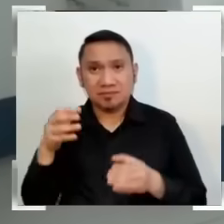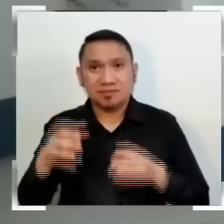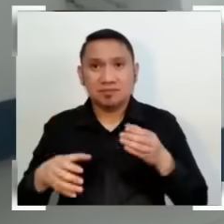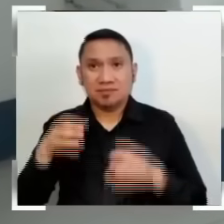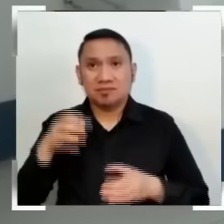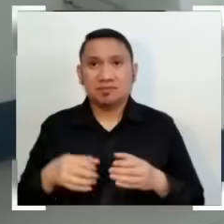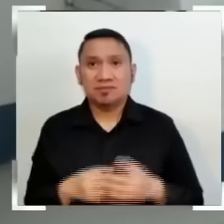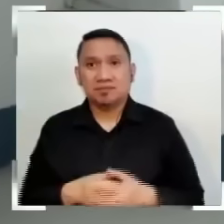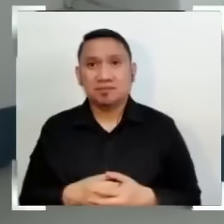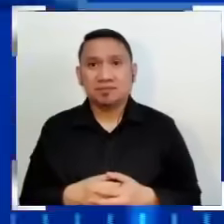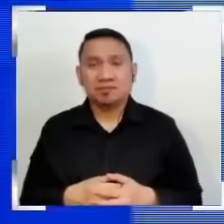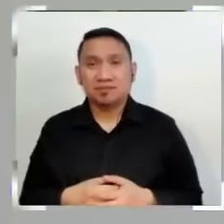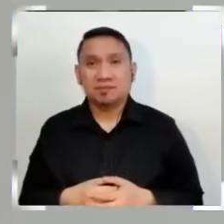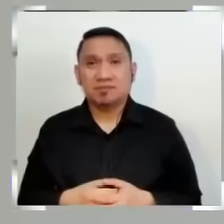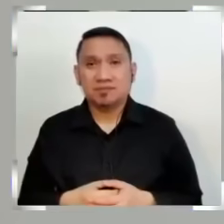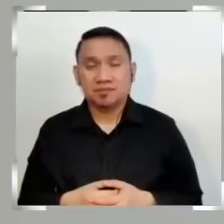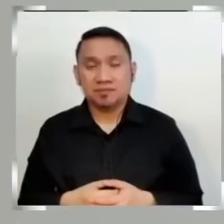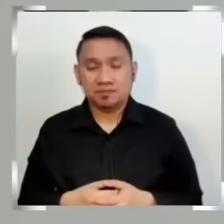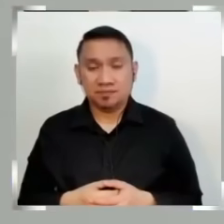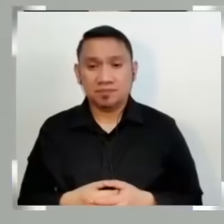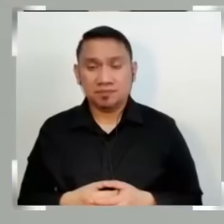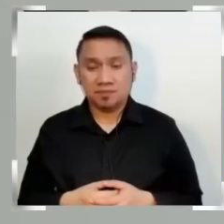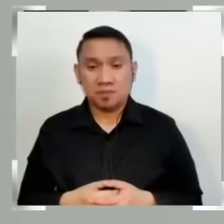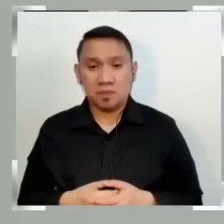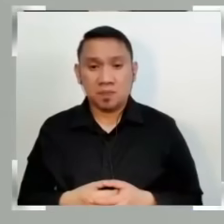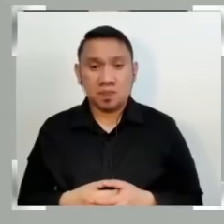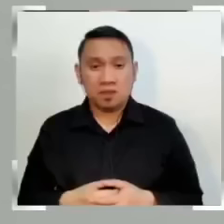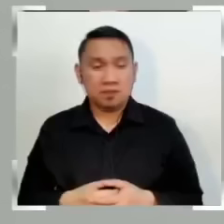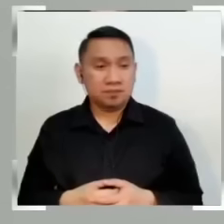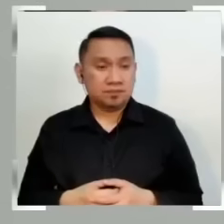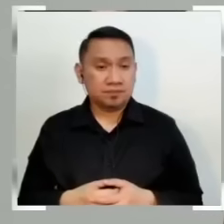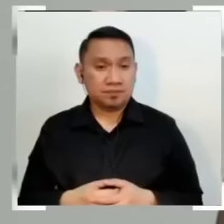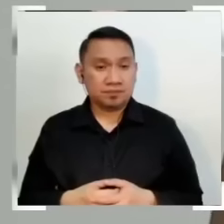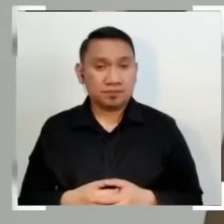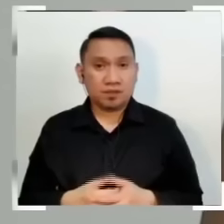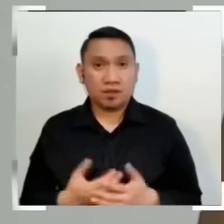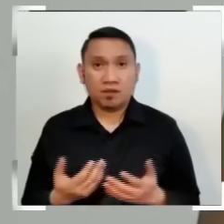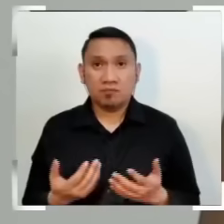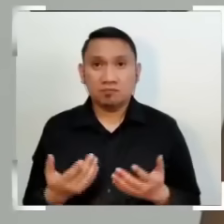Comprehensive Dangerous Drugs Act. Papagas po sana kami kaso